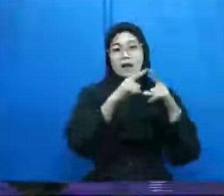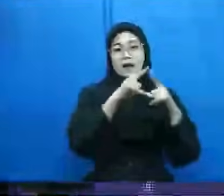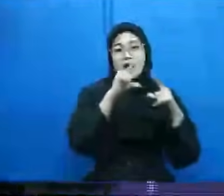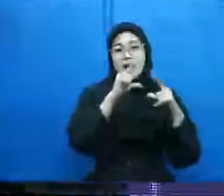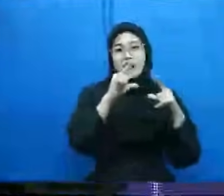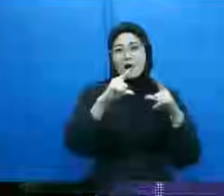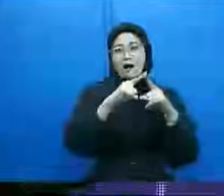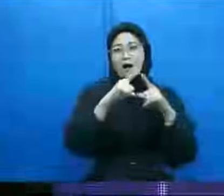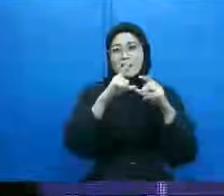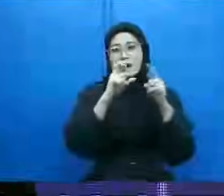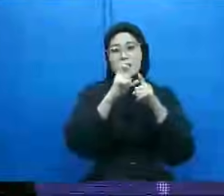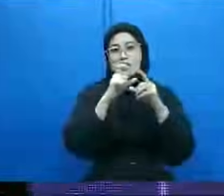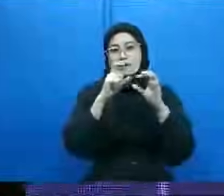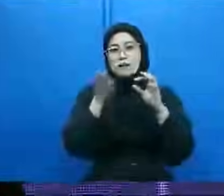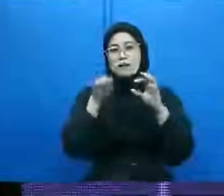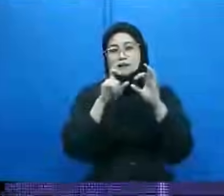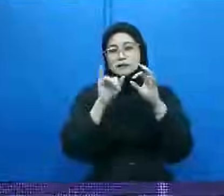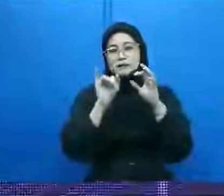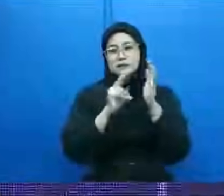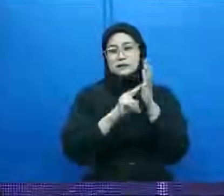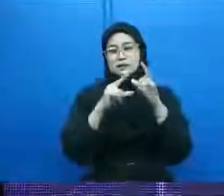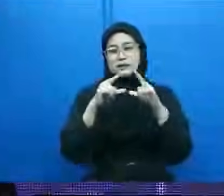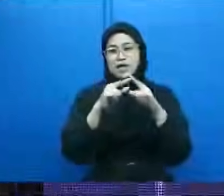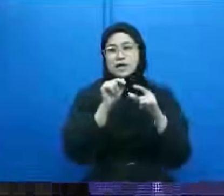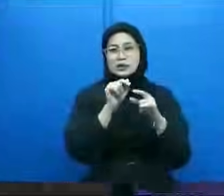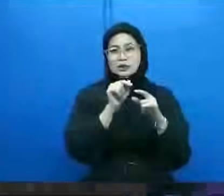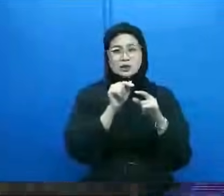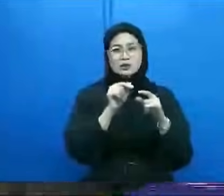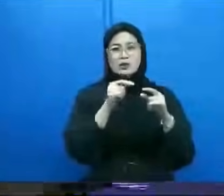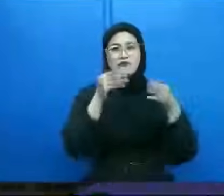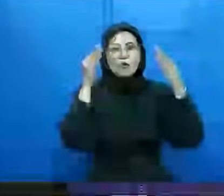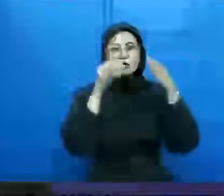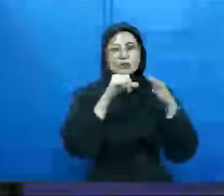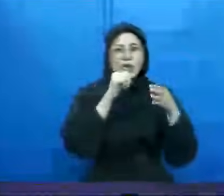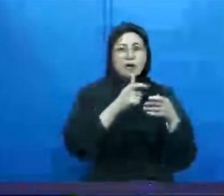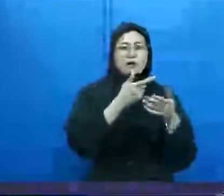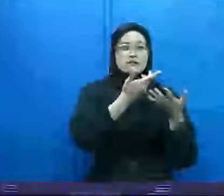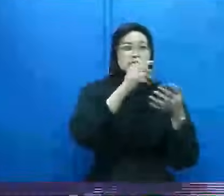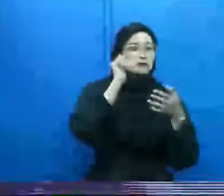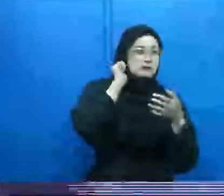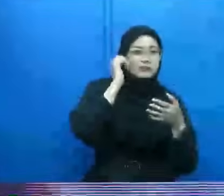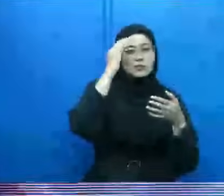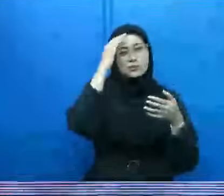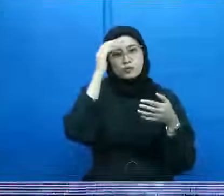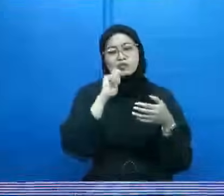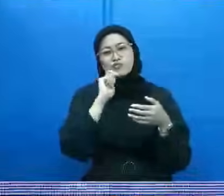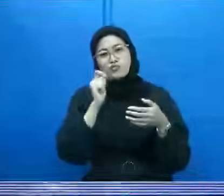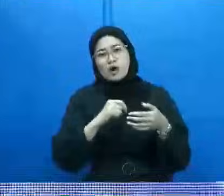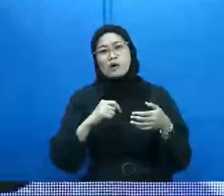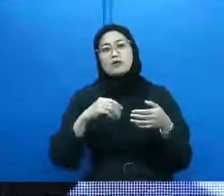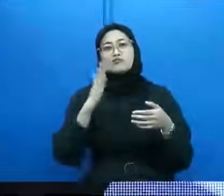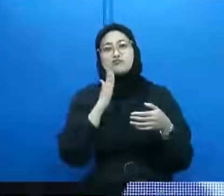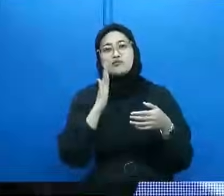pada semua kategori tanpa batas. Di baik laki-laki, perempuan, tua, muda, besar,